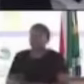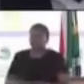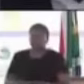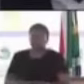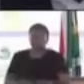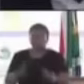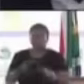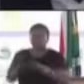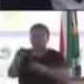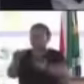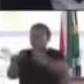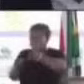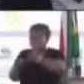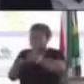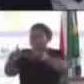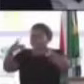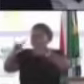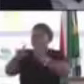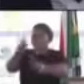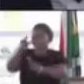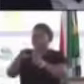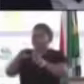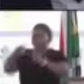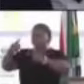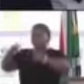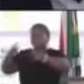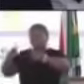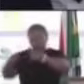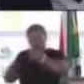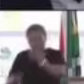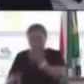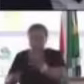deputy chairperson kanjalo kanjalo